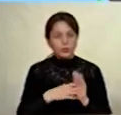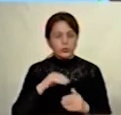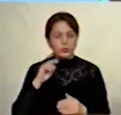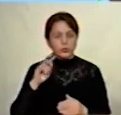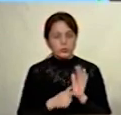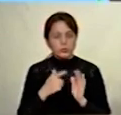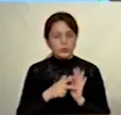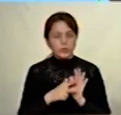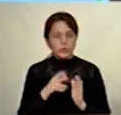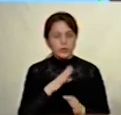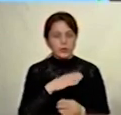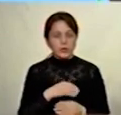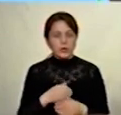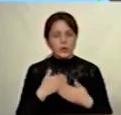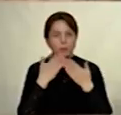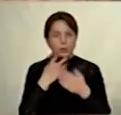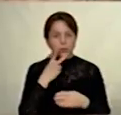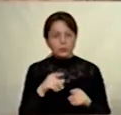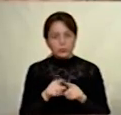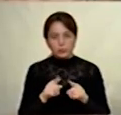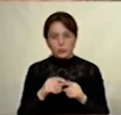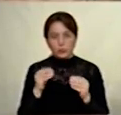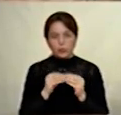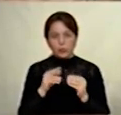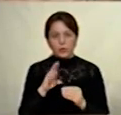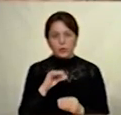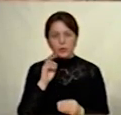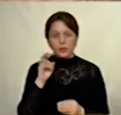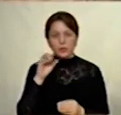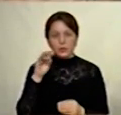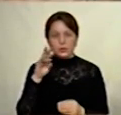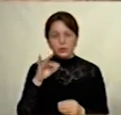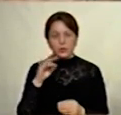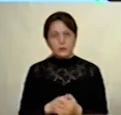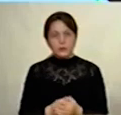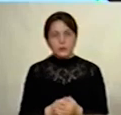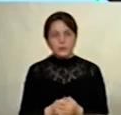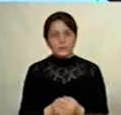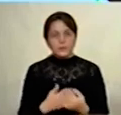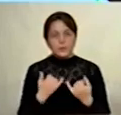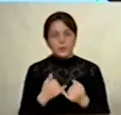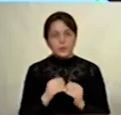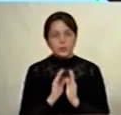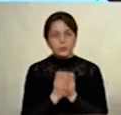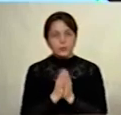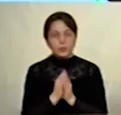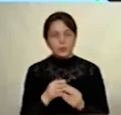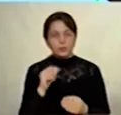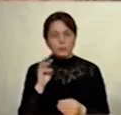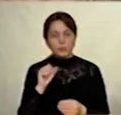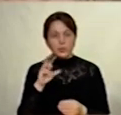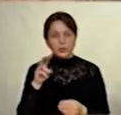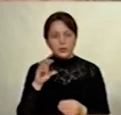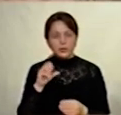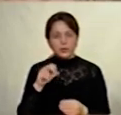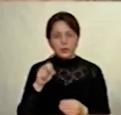39,78 ekan. Mana ko'rib turganingizdek, o'nlik asrni natural songa ko'paytirdik. Endi esa darslikdagi masalalarni